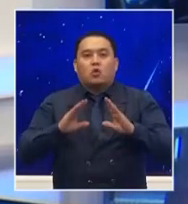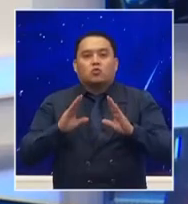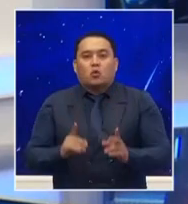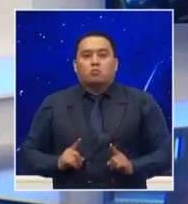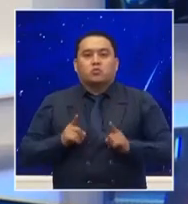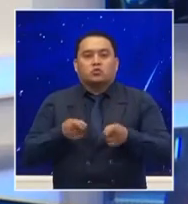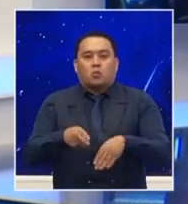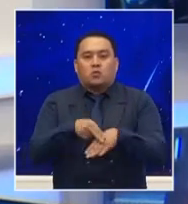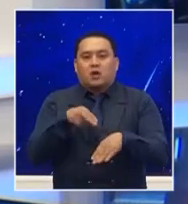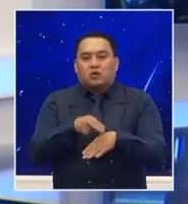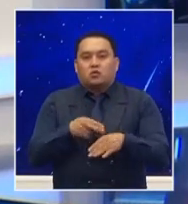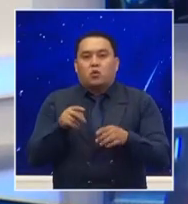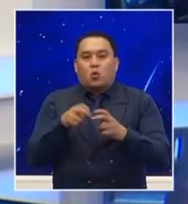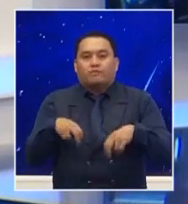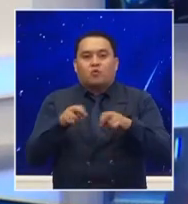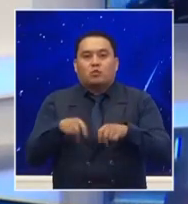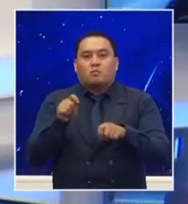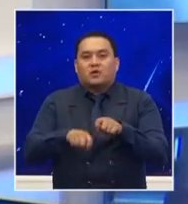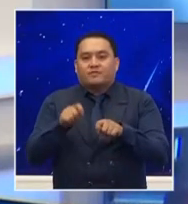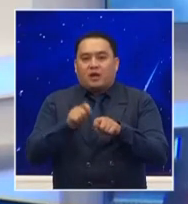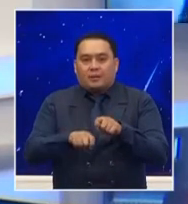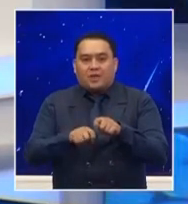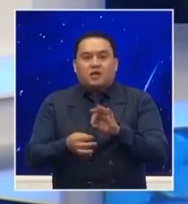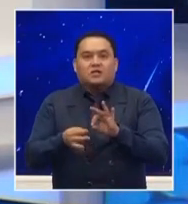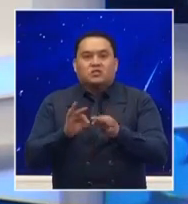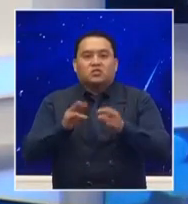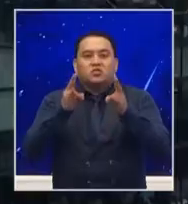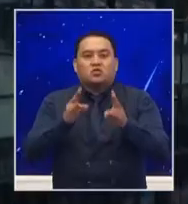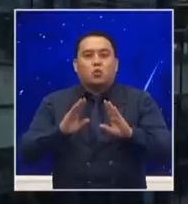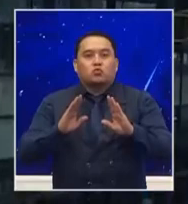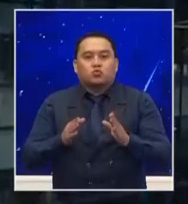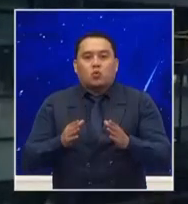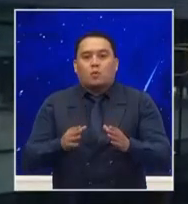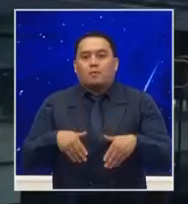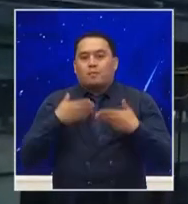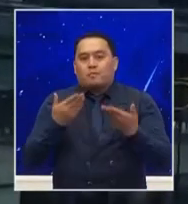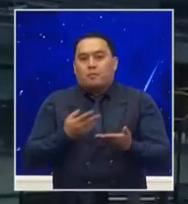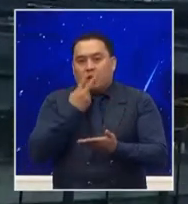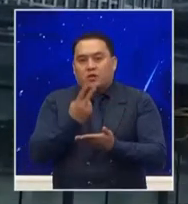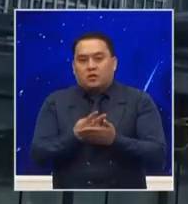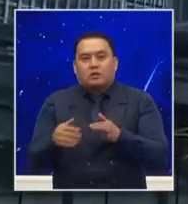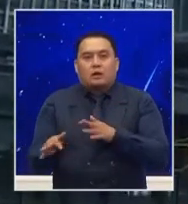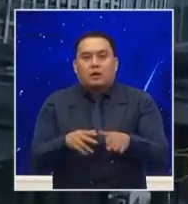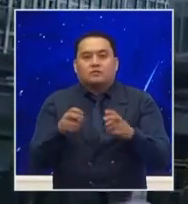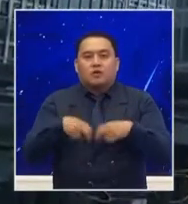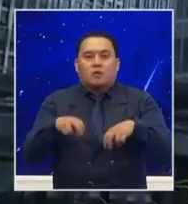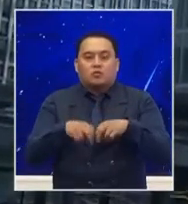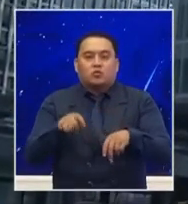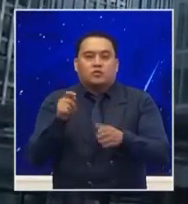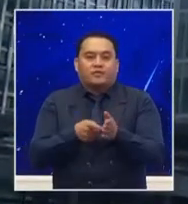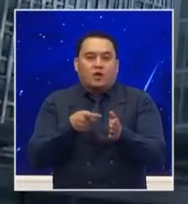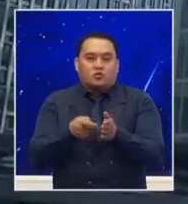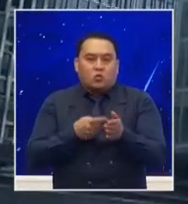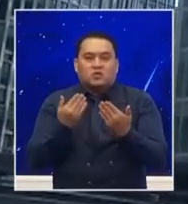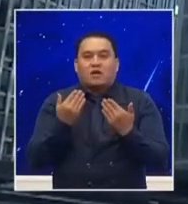подключились правоохранительные и другие компетентные органы. Детали происшествия будут обнародованы по итогам деятельности следственных органов.